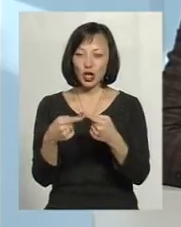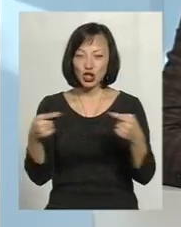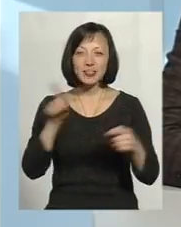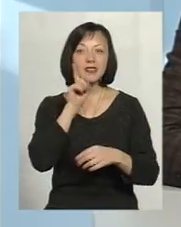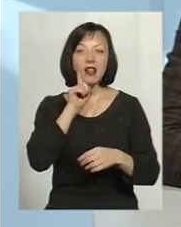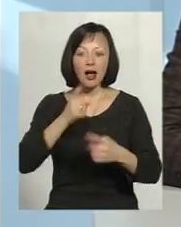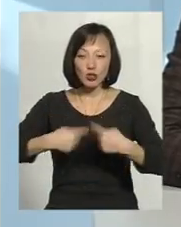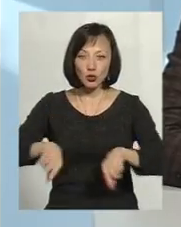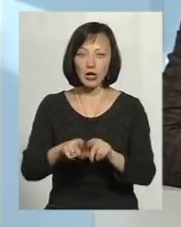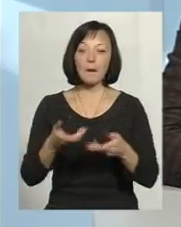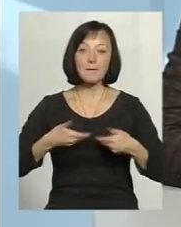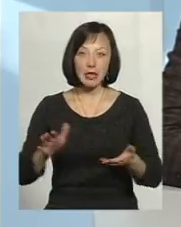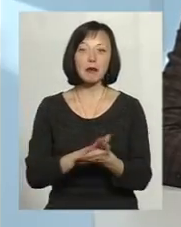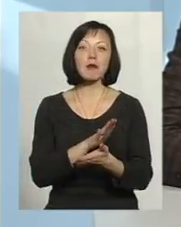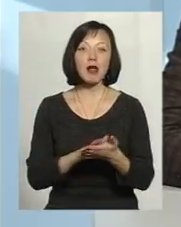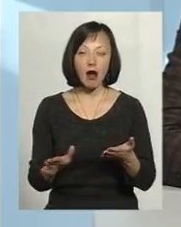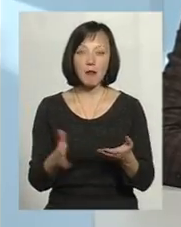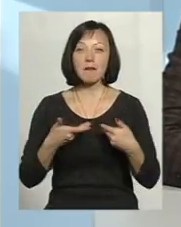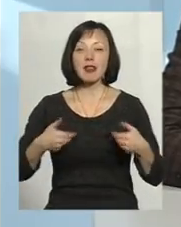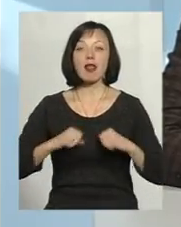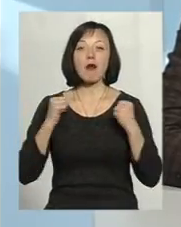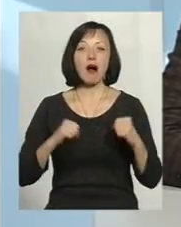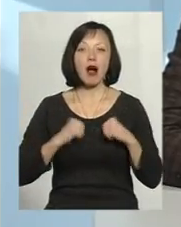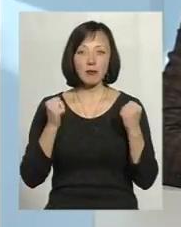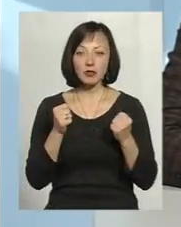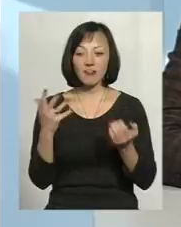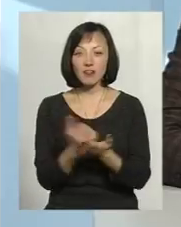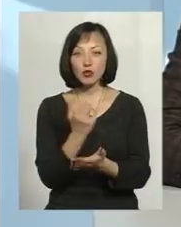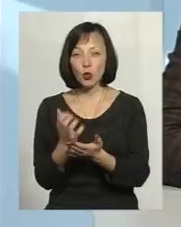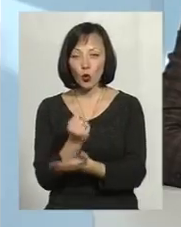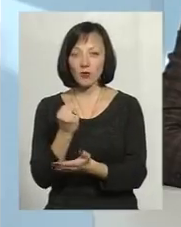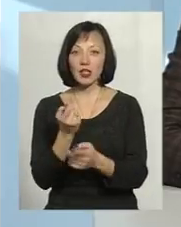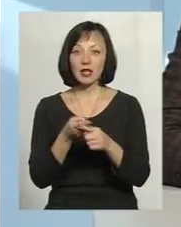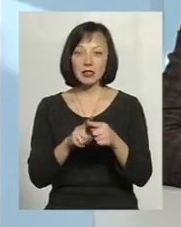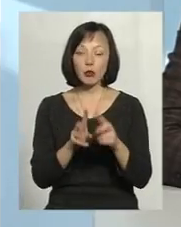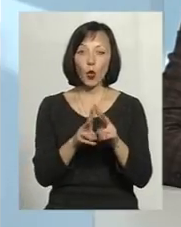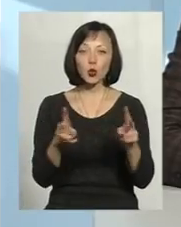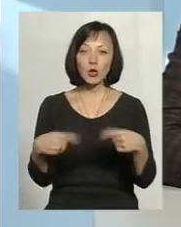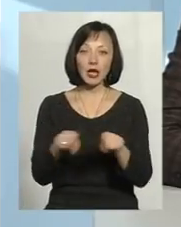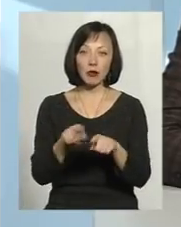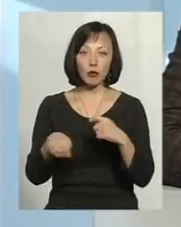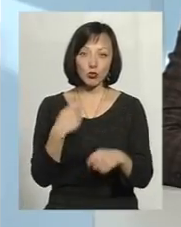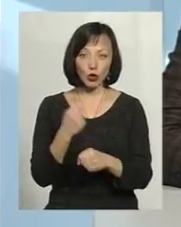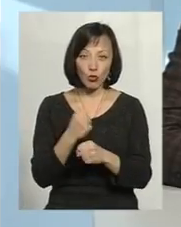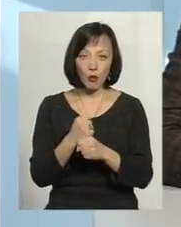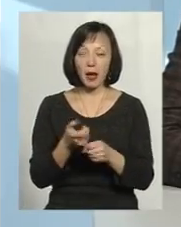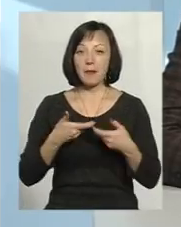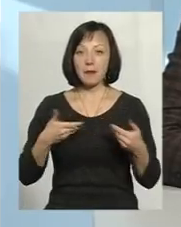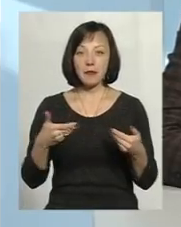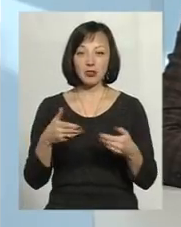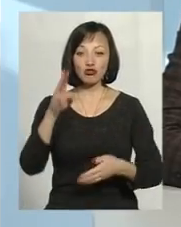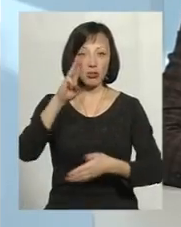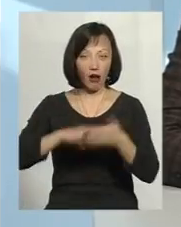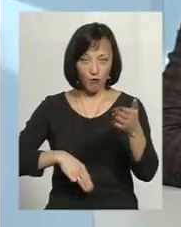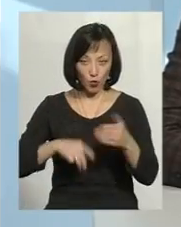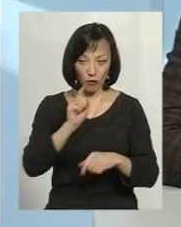ми прибираємо, звичайно, ми намагаємося вишуковувати і шукаємо тим, хто такі порушення робить. Ми нещадно